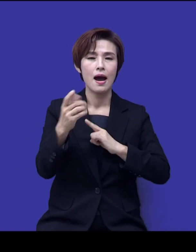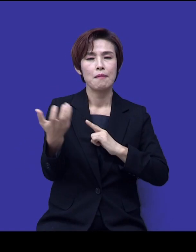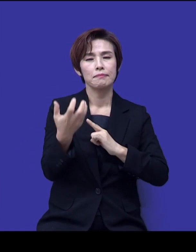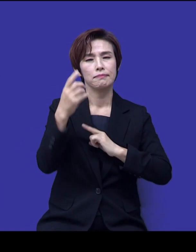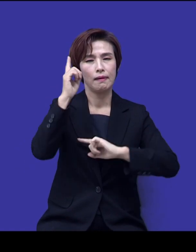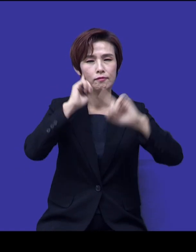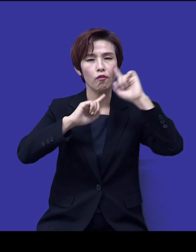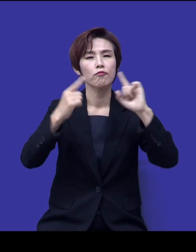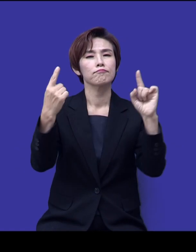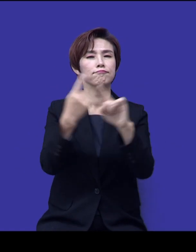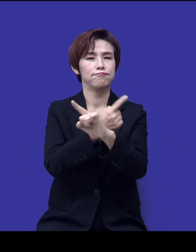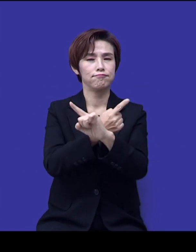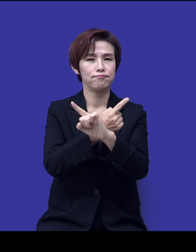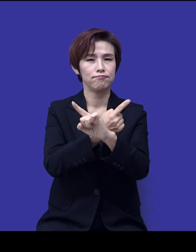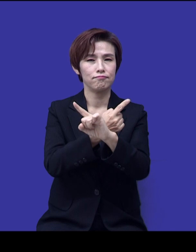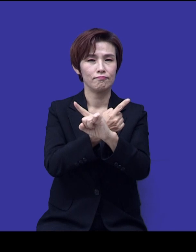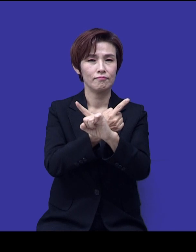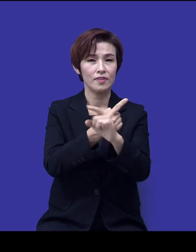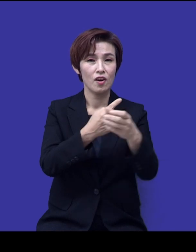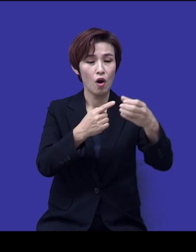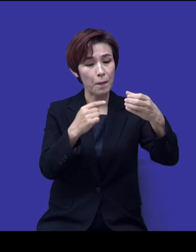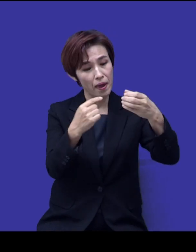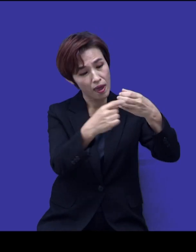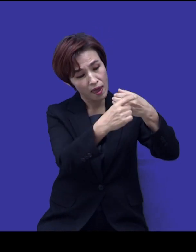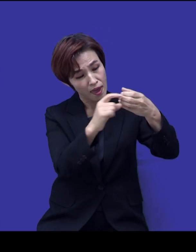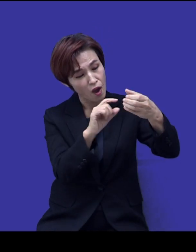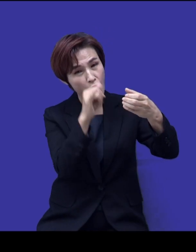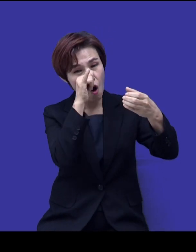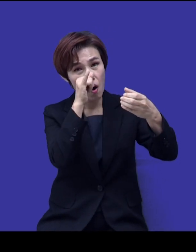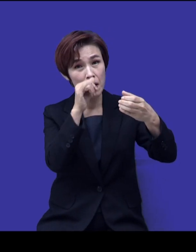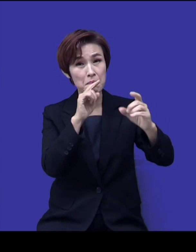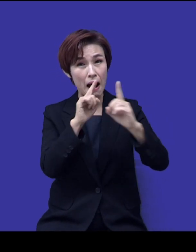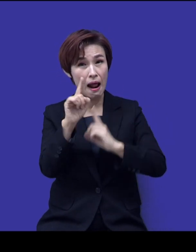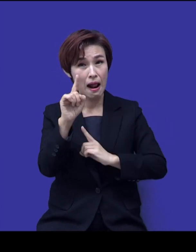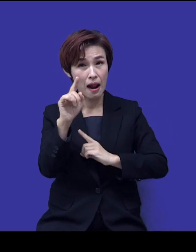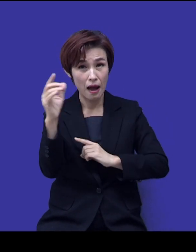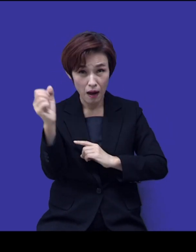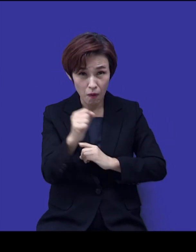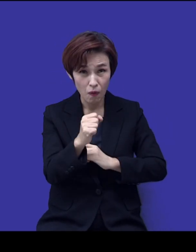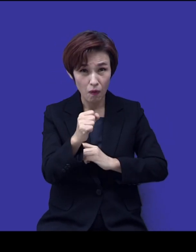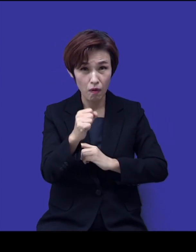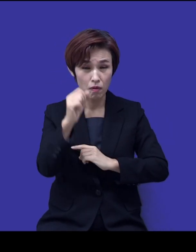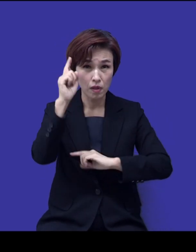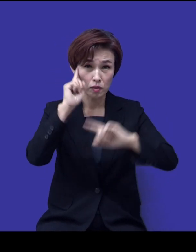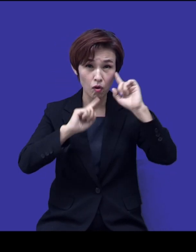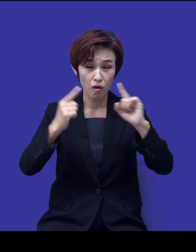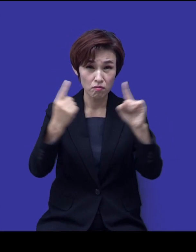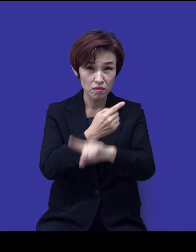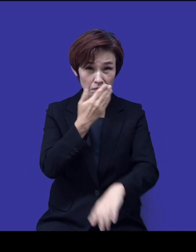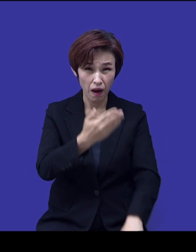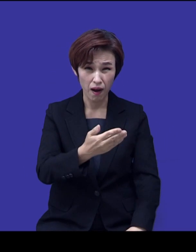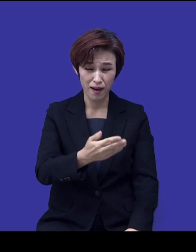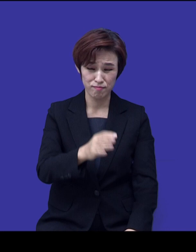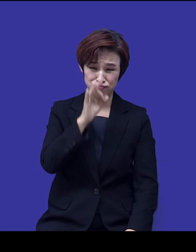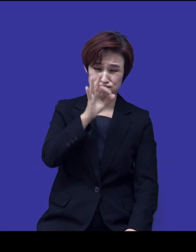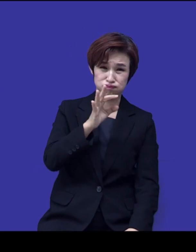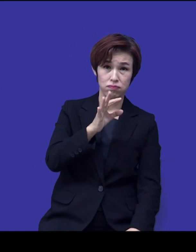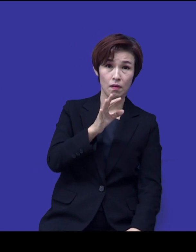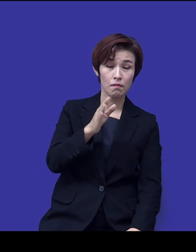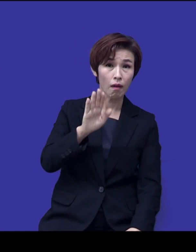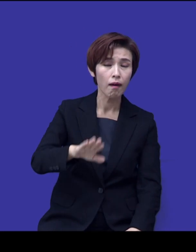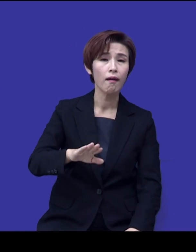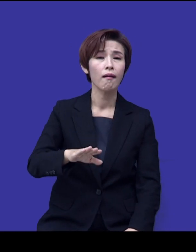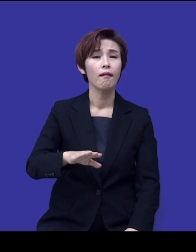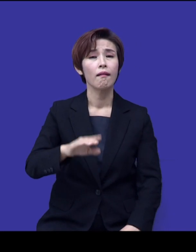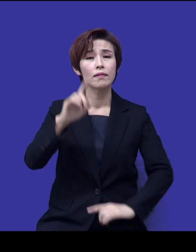치유된다. 그게 말이 돼요? 뭐 말 한마디 가지고 상처가 치유된다고? 근데 그게 되더라니까요. 예. 누가 저